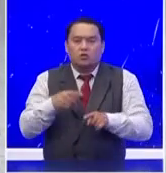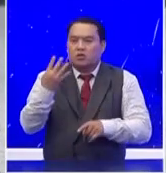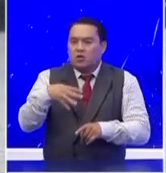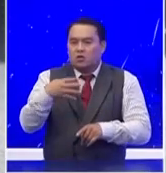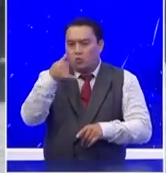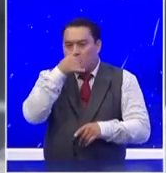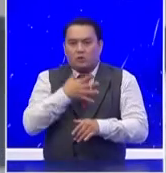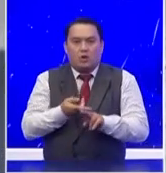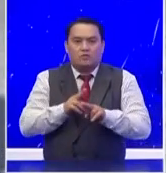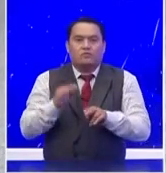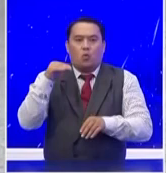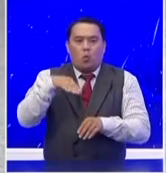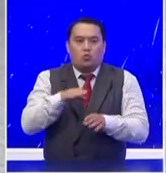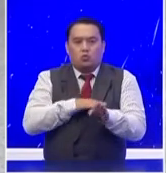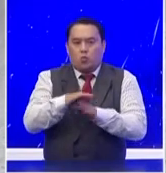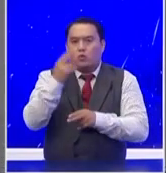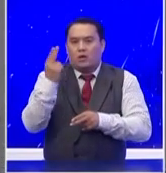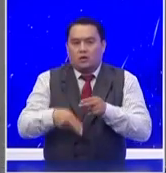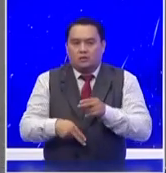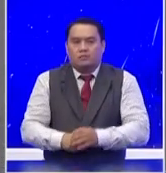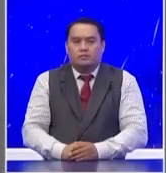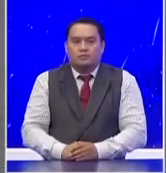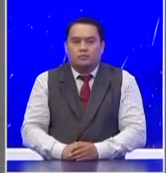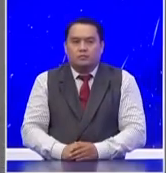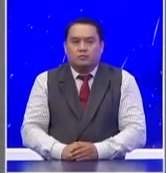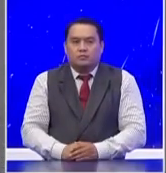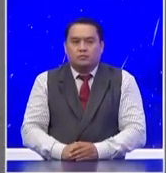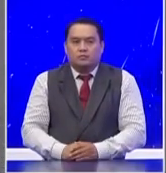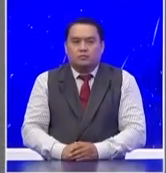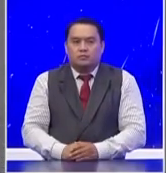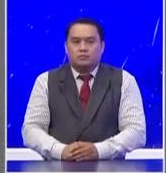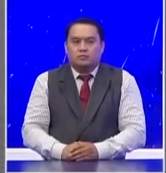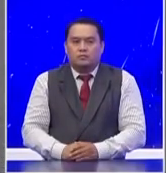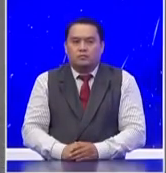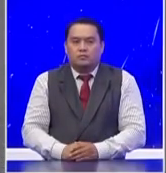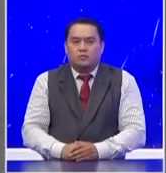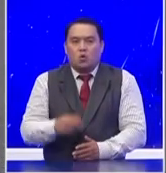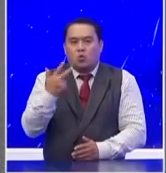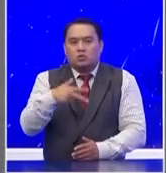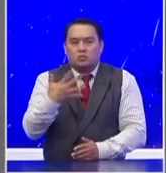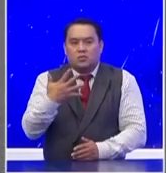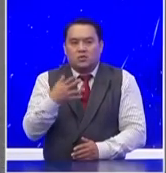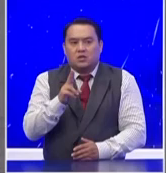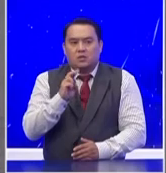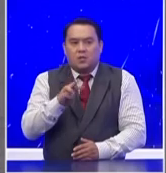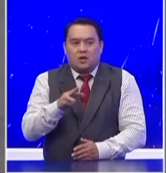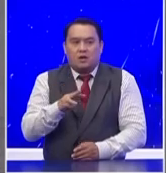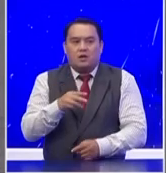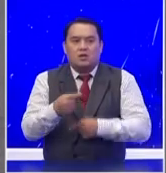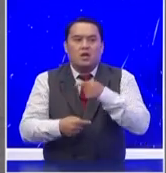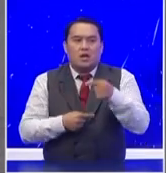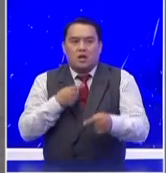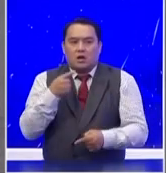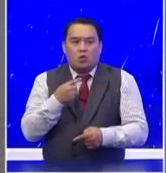бұл участок келер жылы толық аяқталмақ. 9 миллиард 811 миллион 35 шақырымға бөлінген. А келесі мысалға?